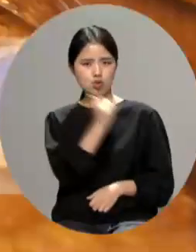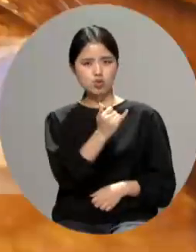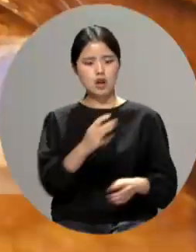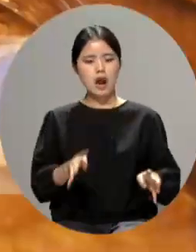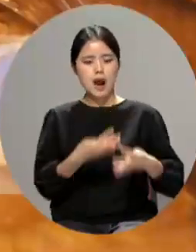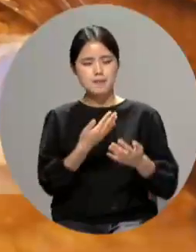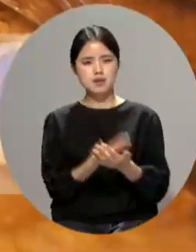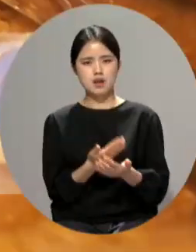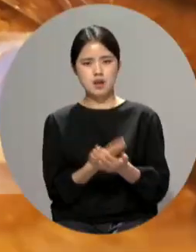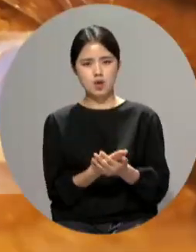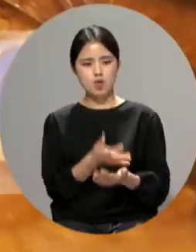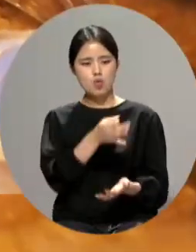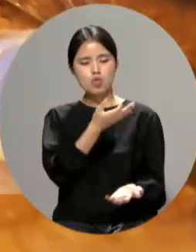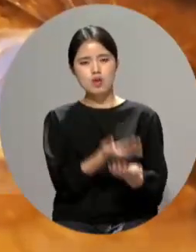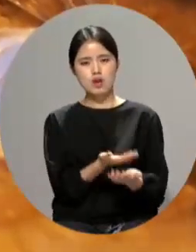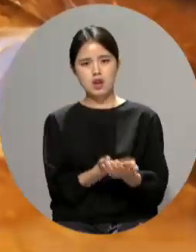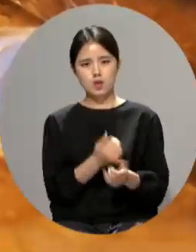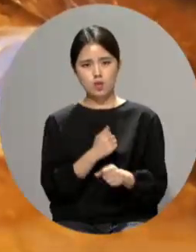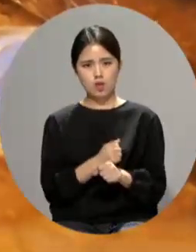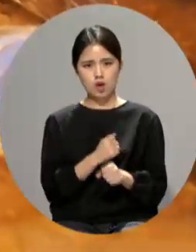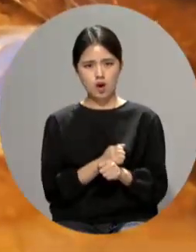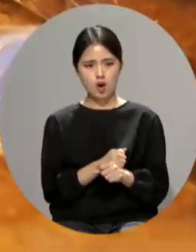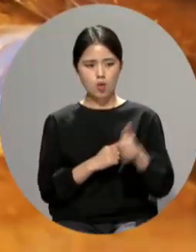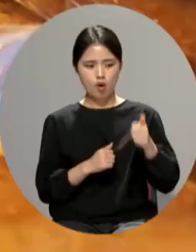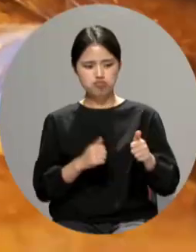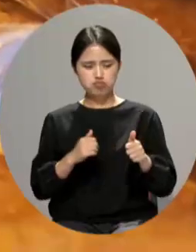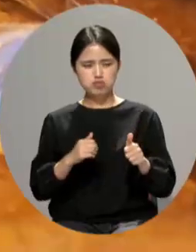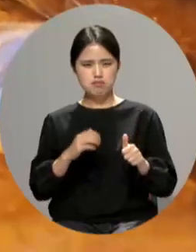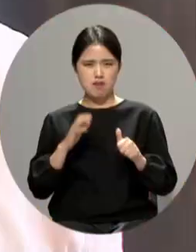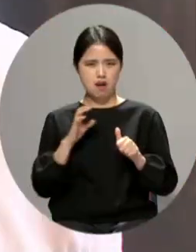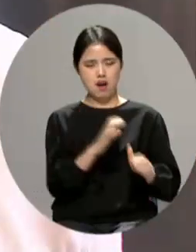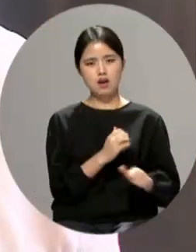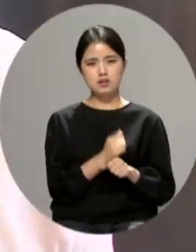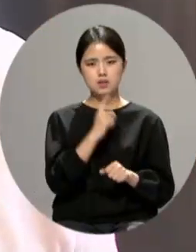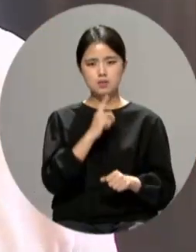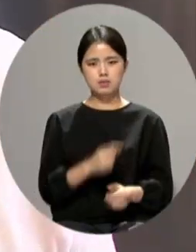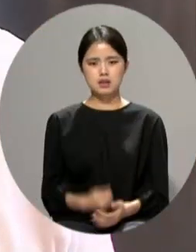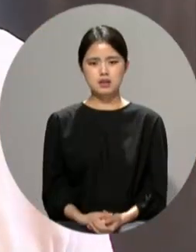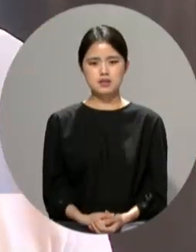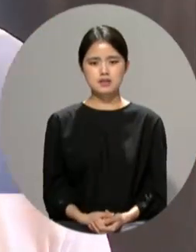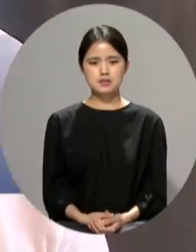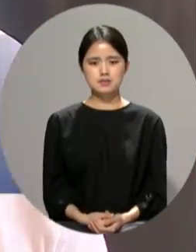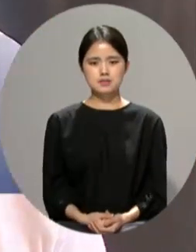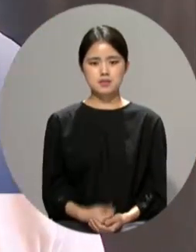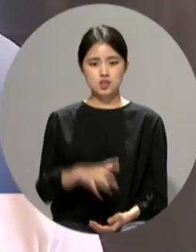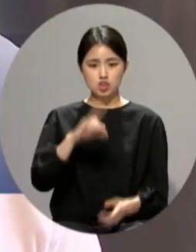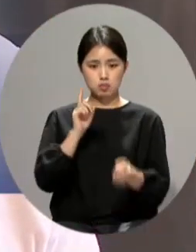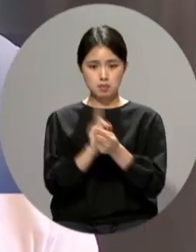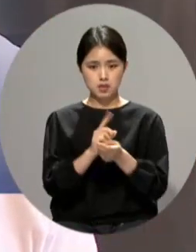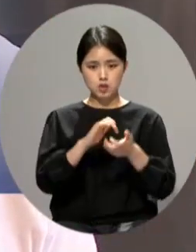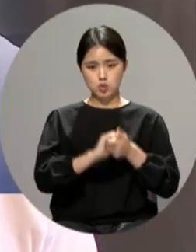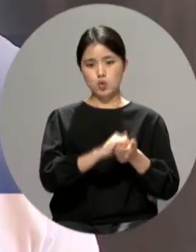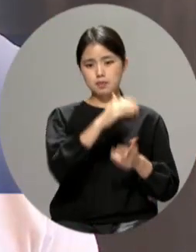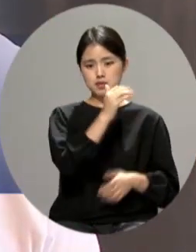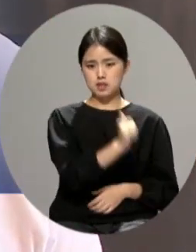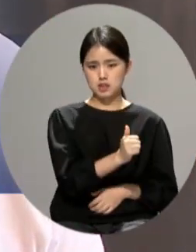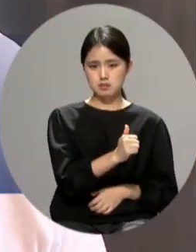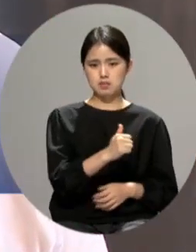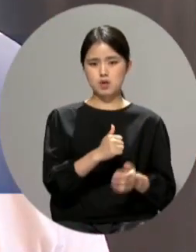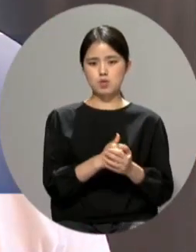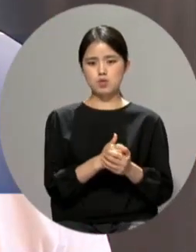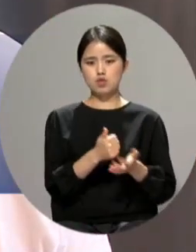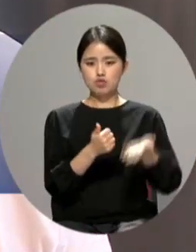합의를 하자며 금전을 요구하고 업주를 압박했습니다. 처음에 만났는데 조합장님하고